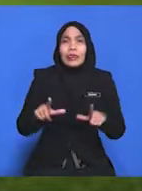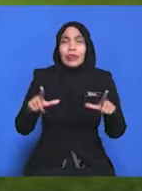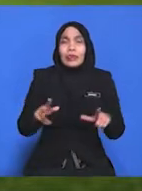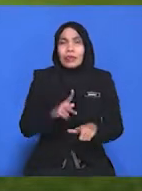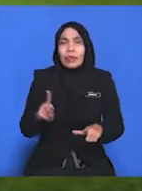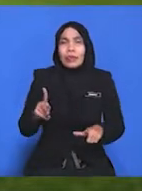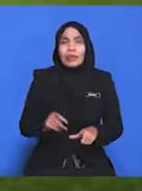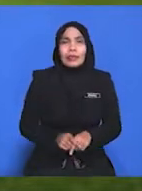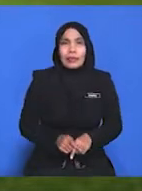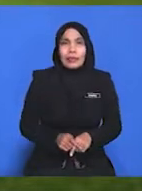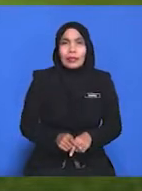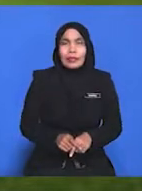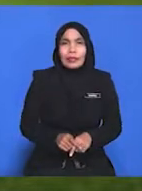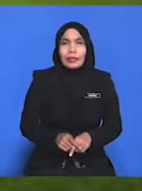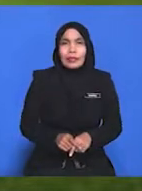atau peserta bye.